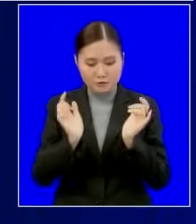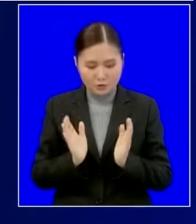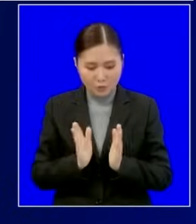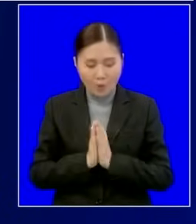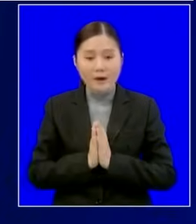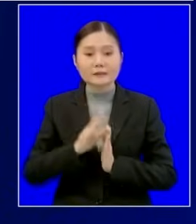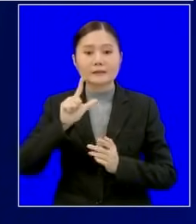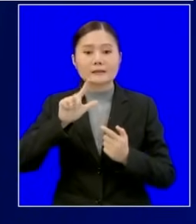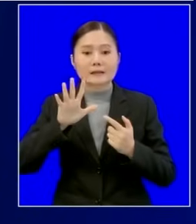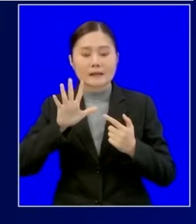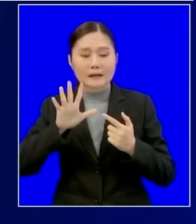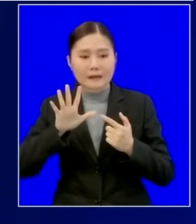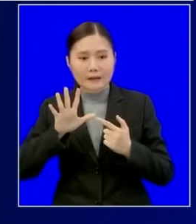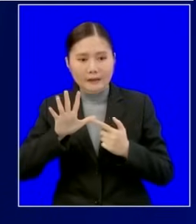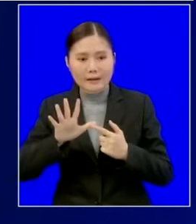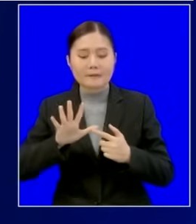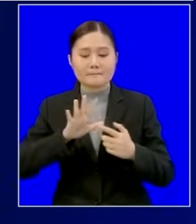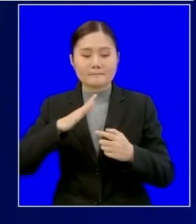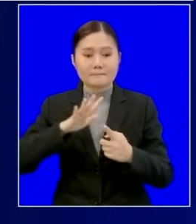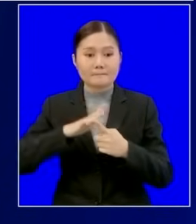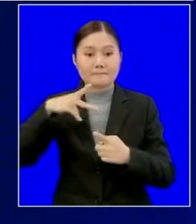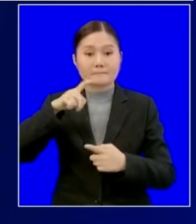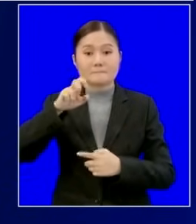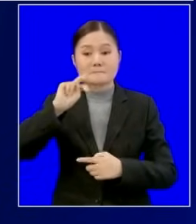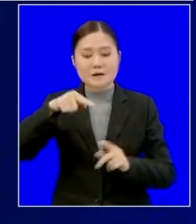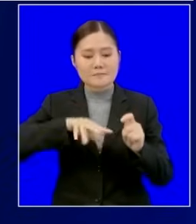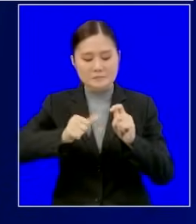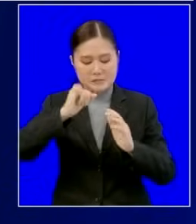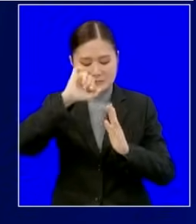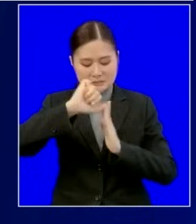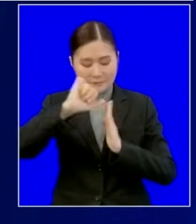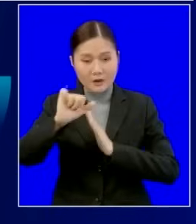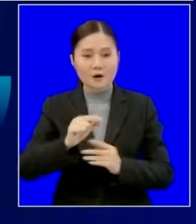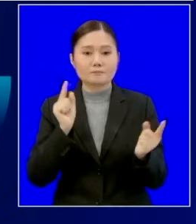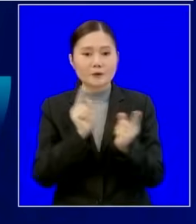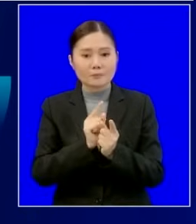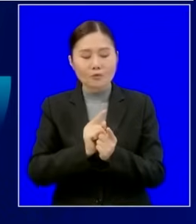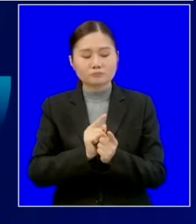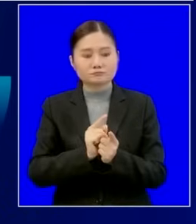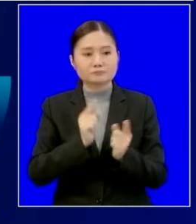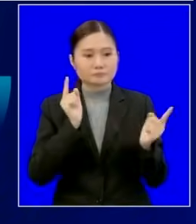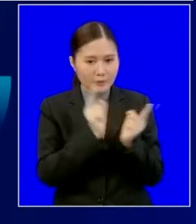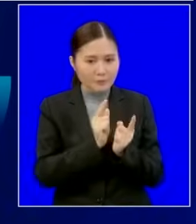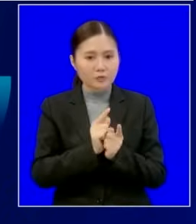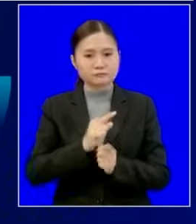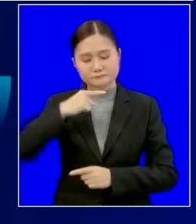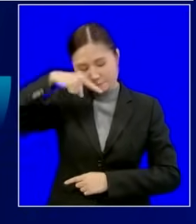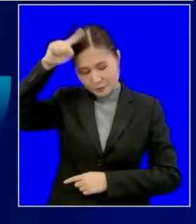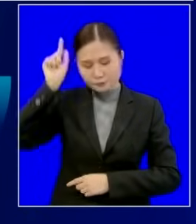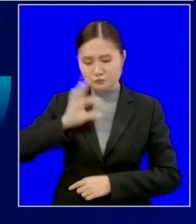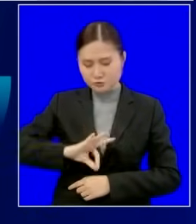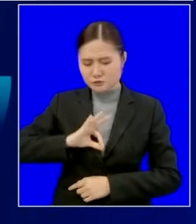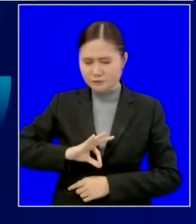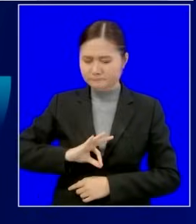นะครับที่อำเภอเมืองจังหวัดเชียงใหม่แล้วเธอเนี่ยไปเจอภิกษุณีรูปหนึ่งซึ่งรู้สึกผูกพันกันนะฮ